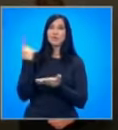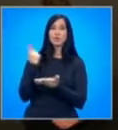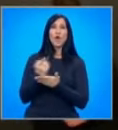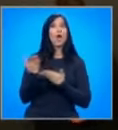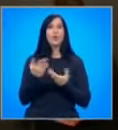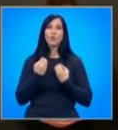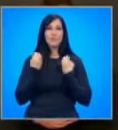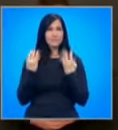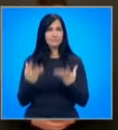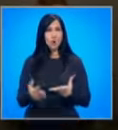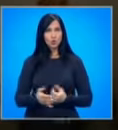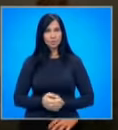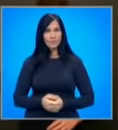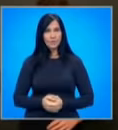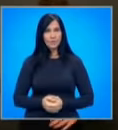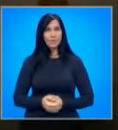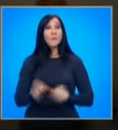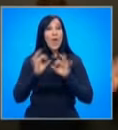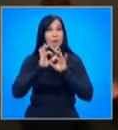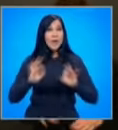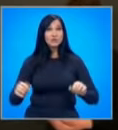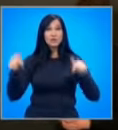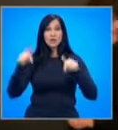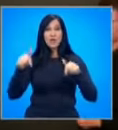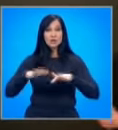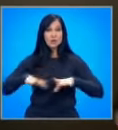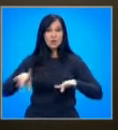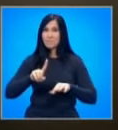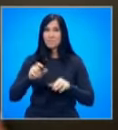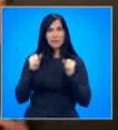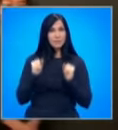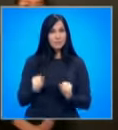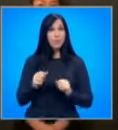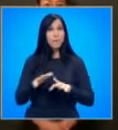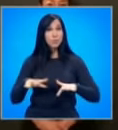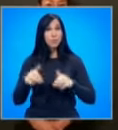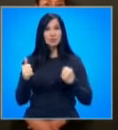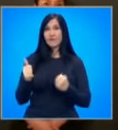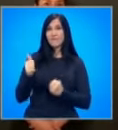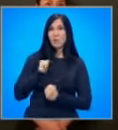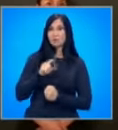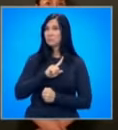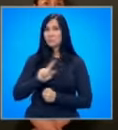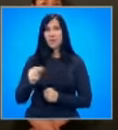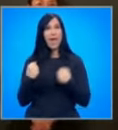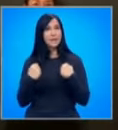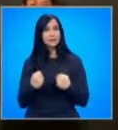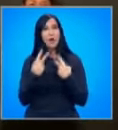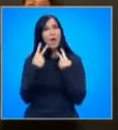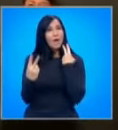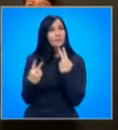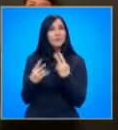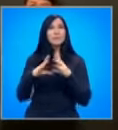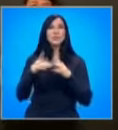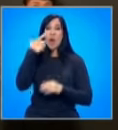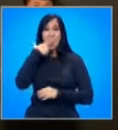където това е възможно. Ясно е, че настоящата ситуация не е стабилна. Положението в здравеопазването не е стабилно. Виждаме, че